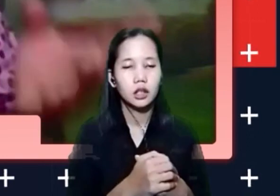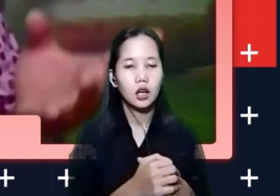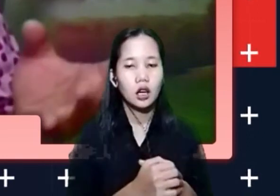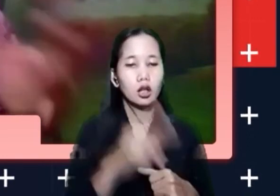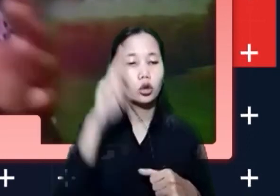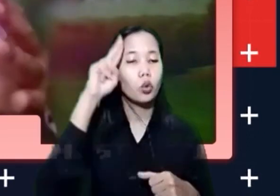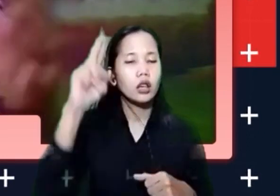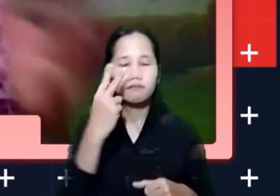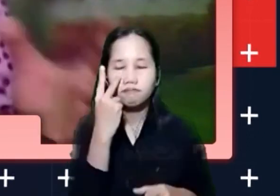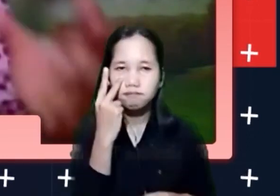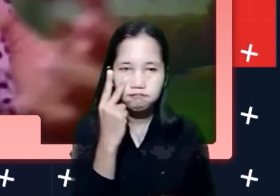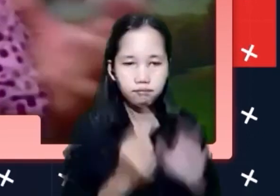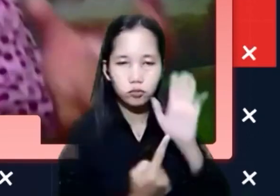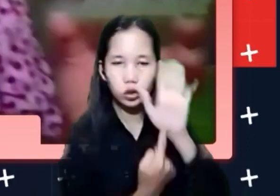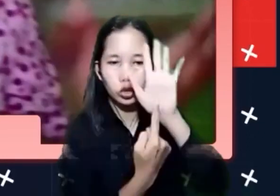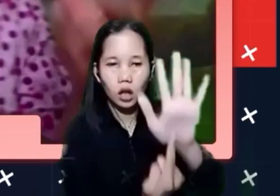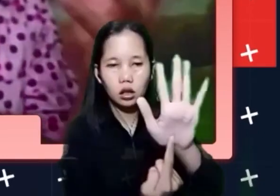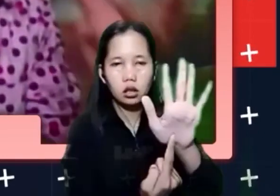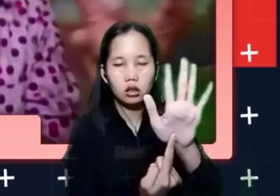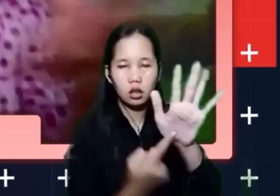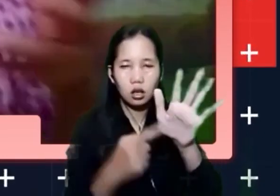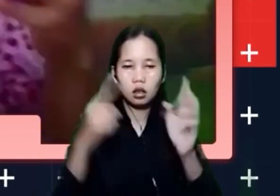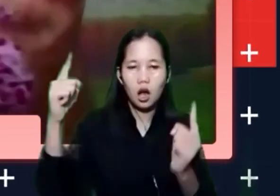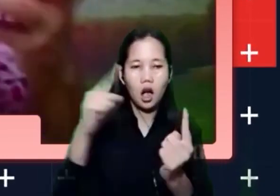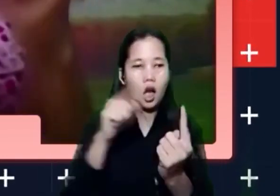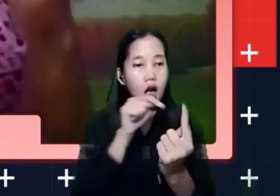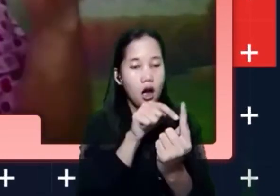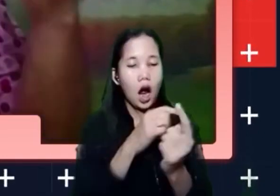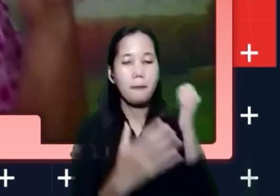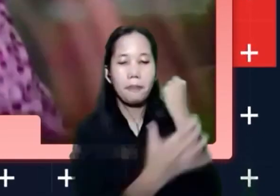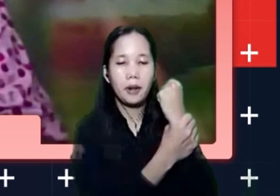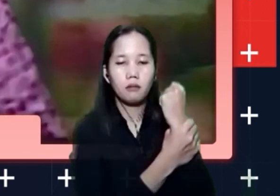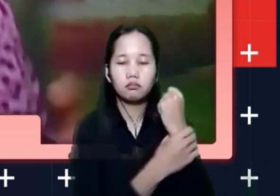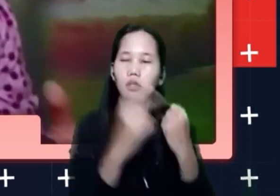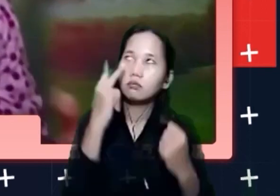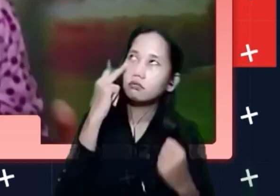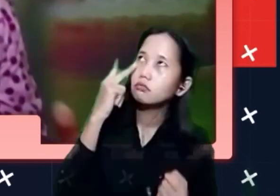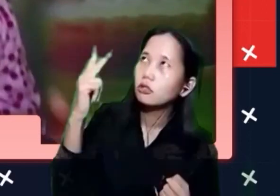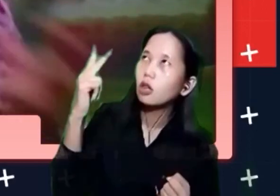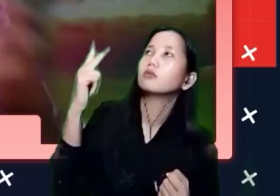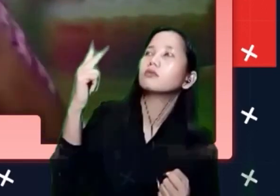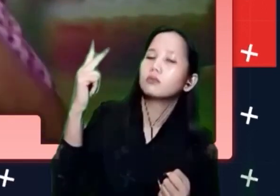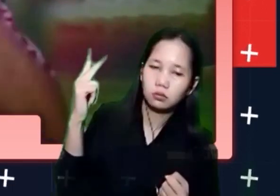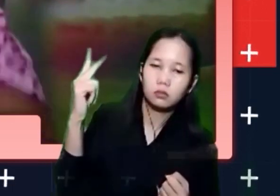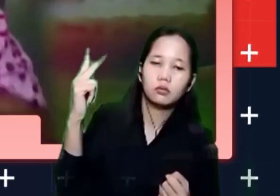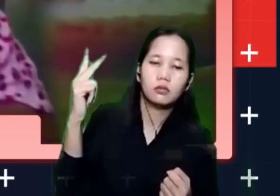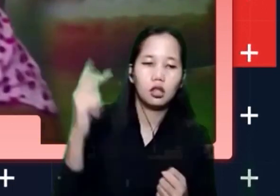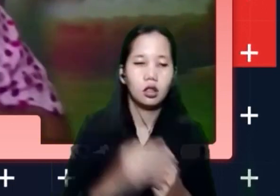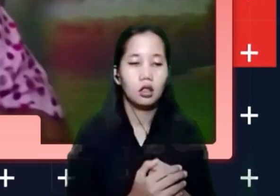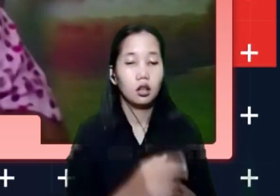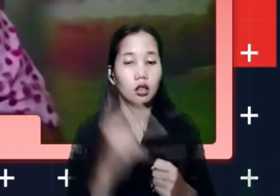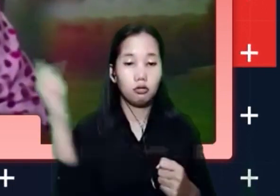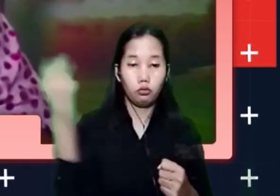melihat. Dan dia sama dengan kedua malaikat itu, nampak seperti orang-orang biasa. Tetapi menurut